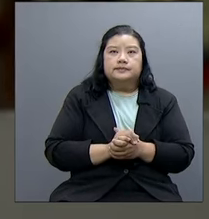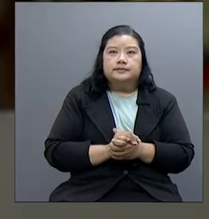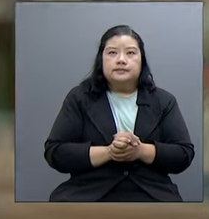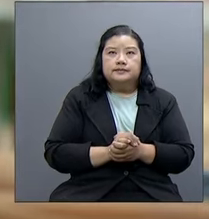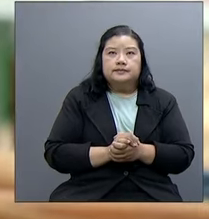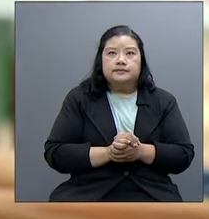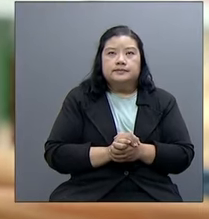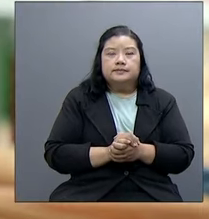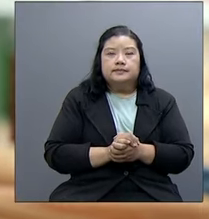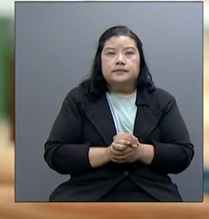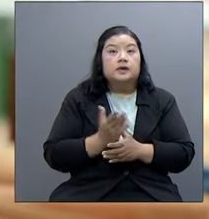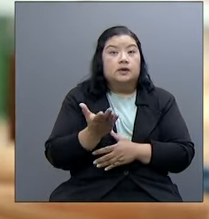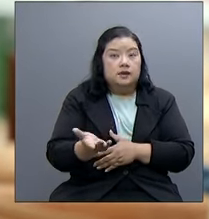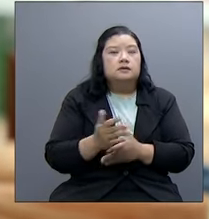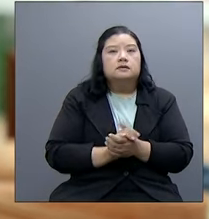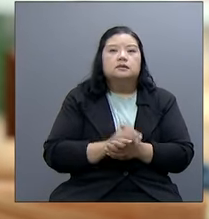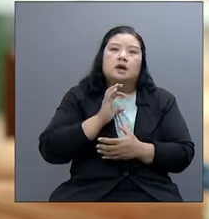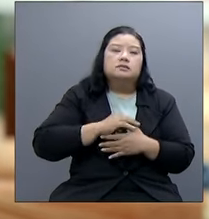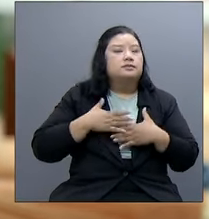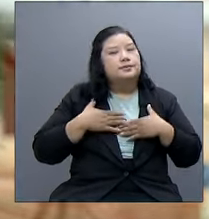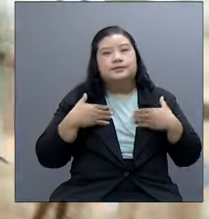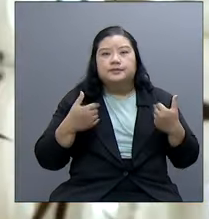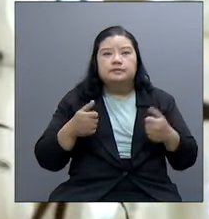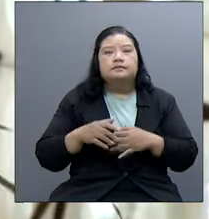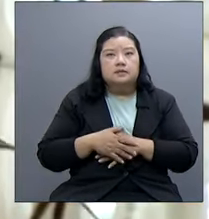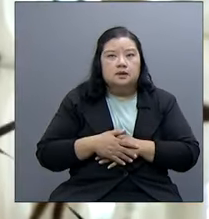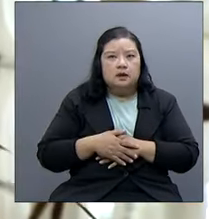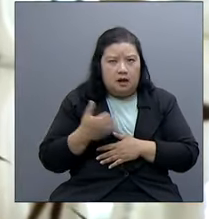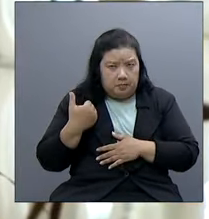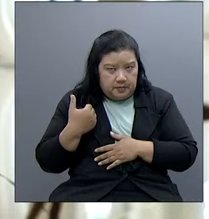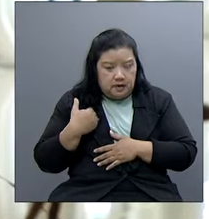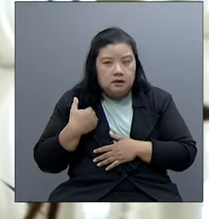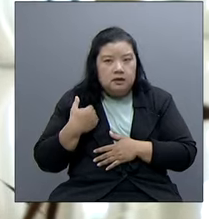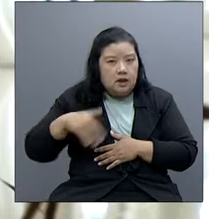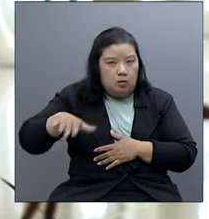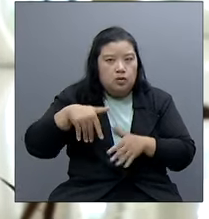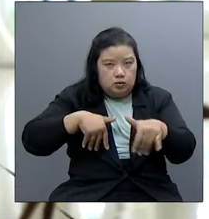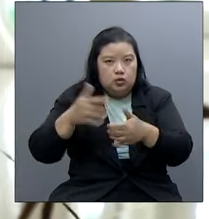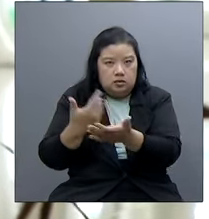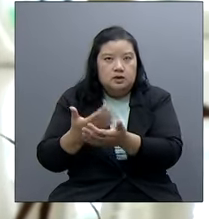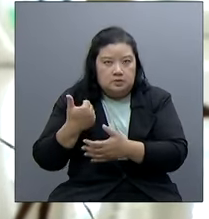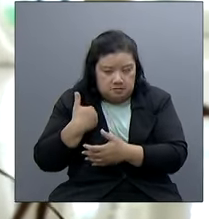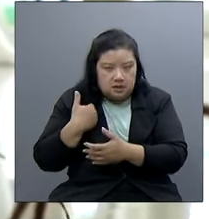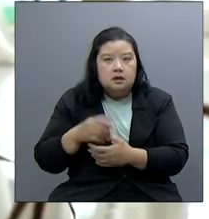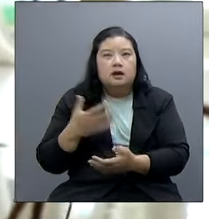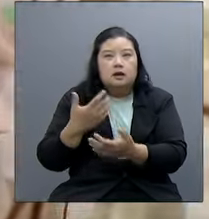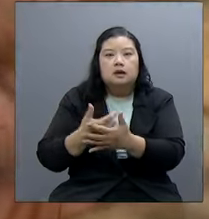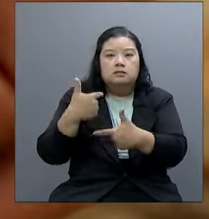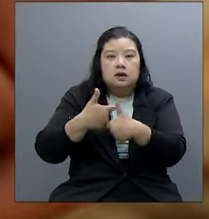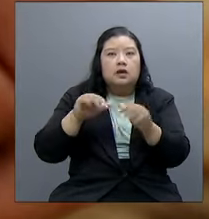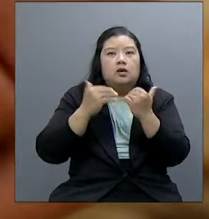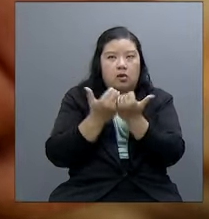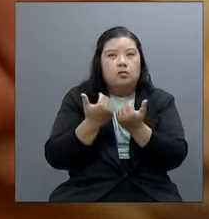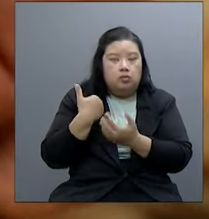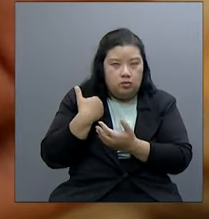ที่ทำอยู่ทุกวนนี้มีความสูกมากค่ะทำให้คนในชุมชนมีรายได้ มีอายชีพมเงินมาเลี้งคนในครอบครัวค่